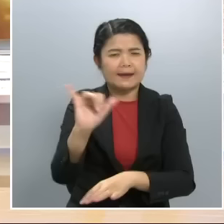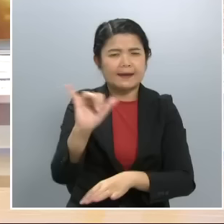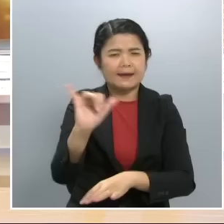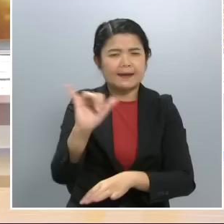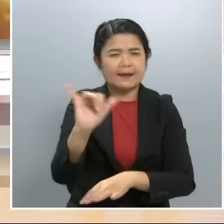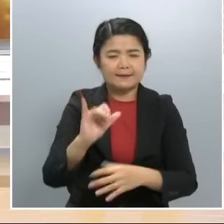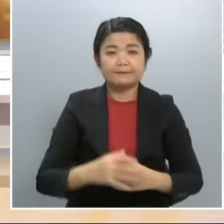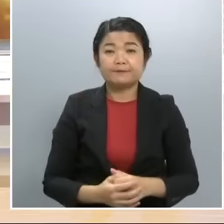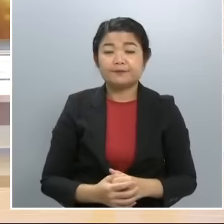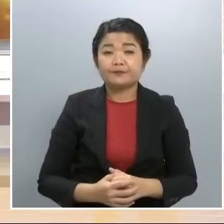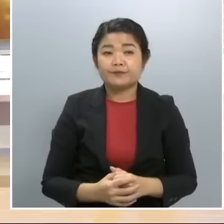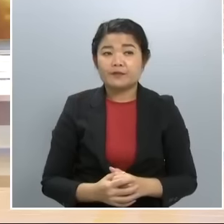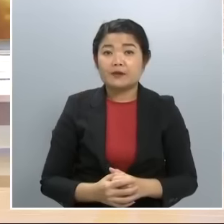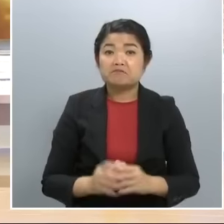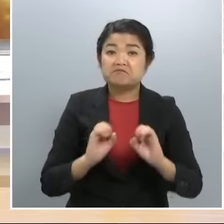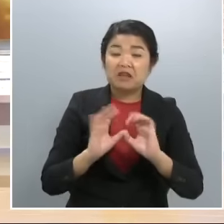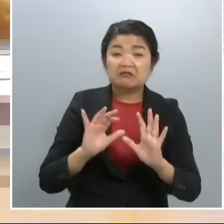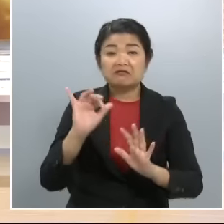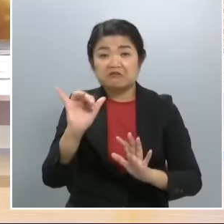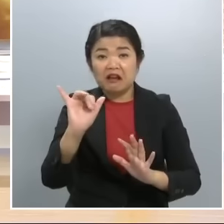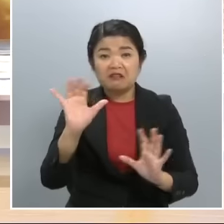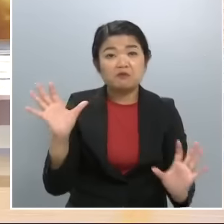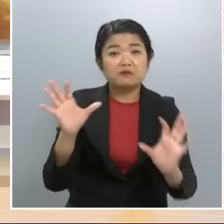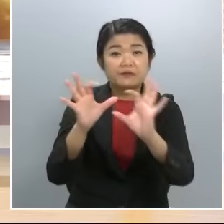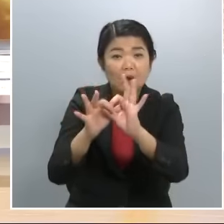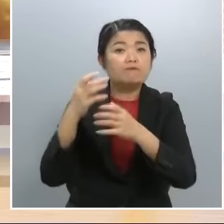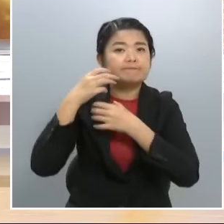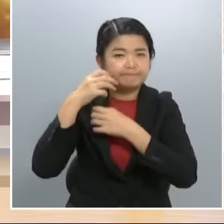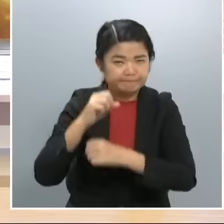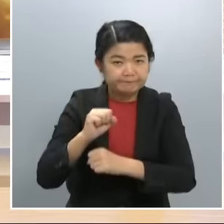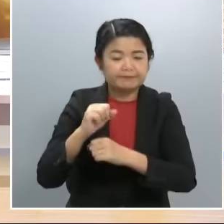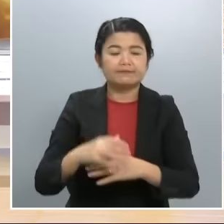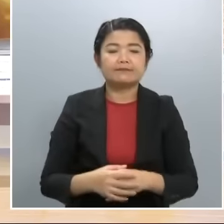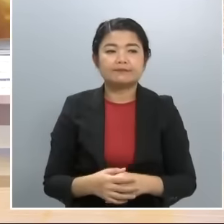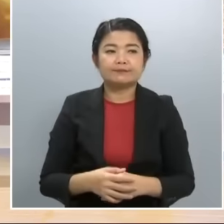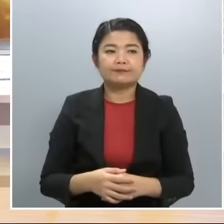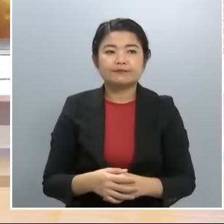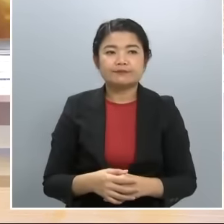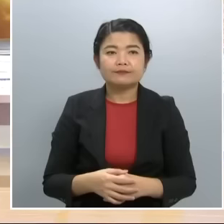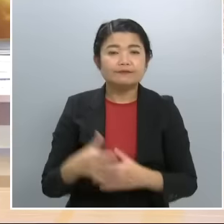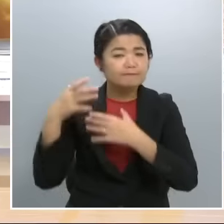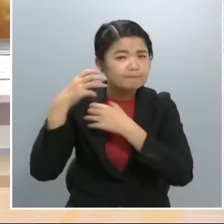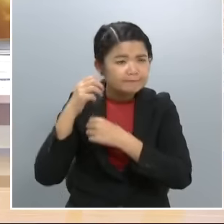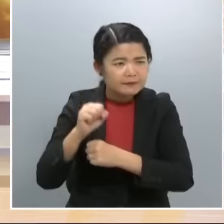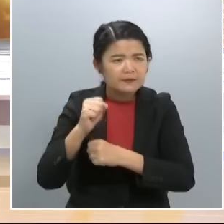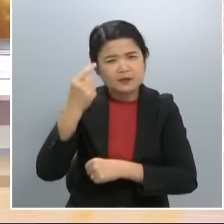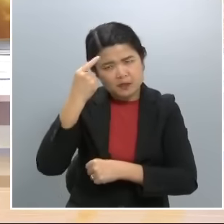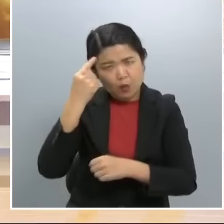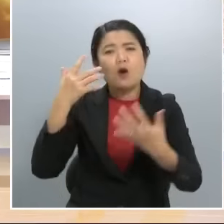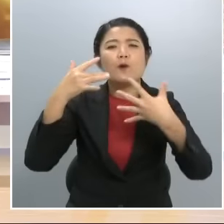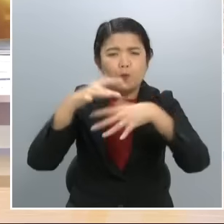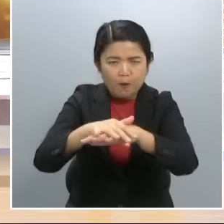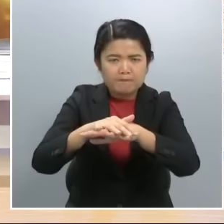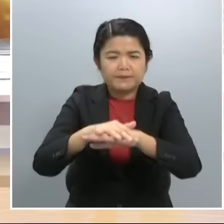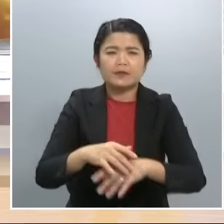ขนาดเดียวกันความไม่ชัดที่วันนี้ก็ส่งผลไปถึงพรรคประชาธิปัตย์ซึ่งฟังยังไงผมก็ว่าเข้าแ